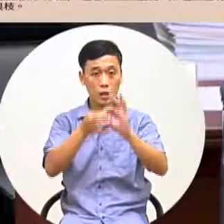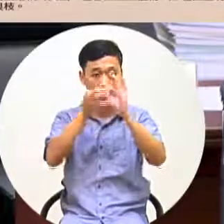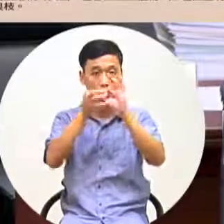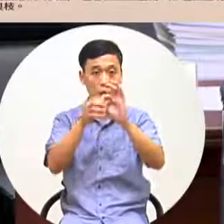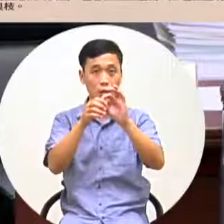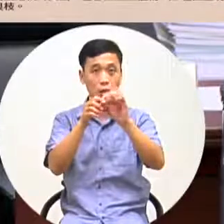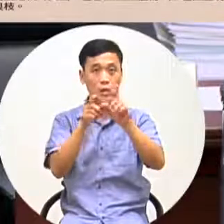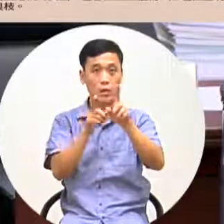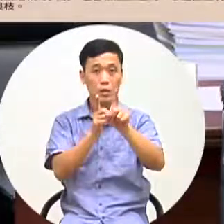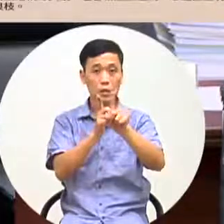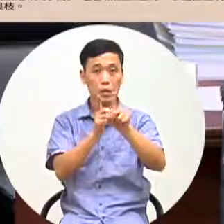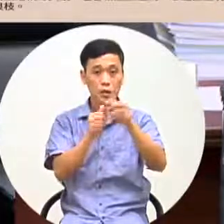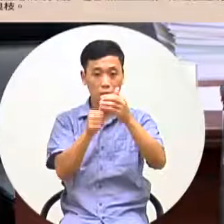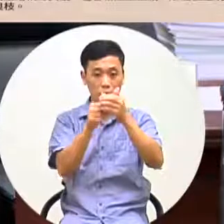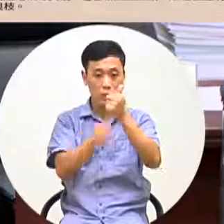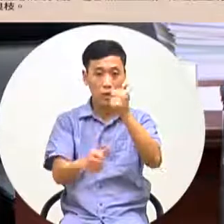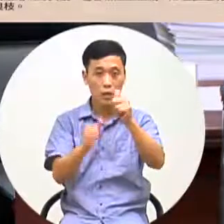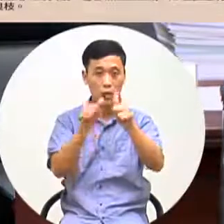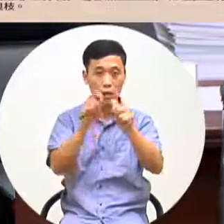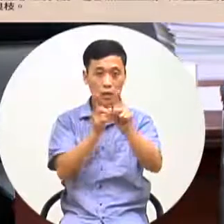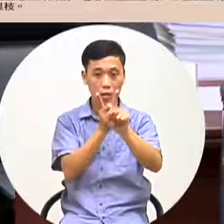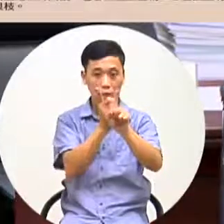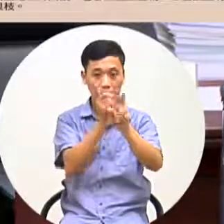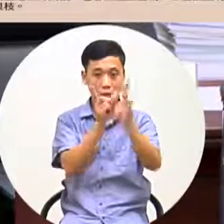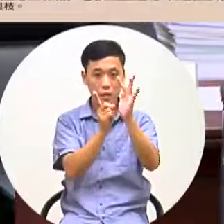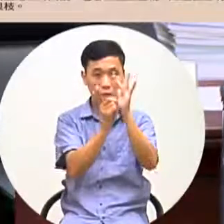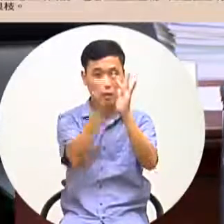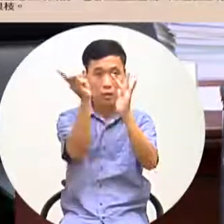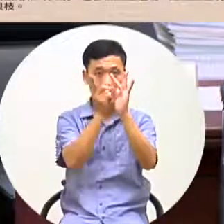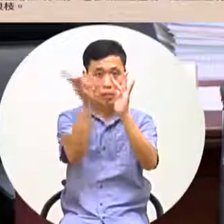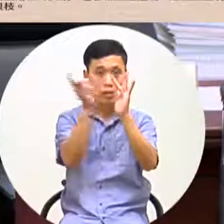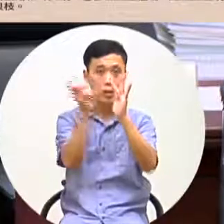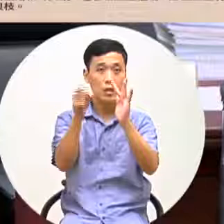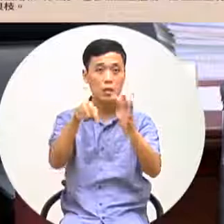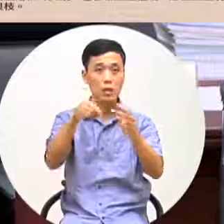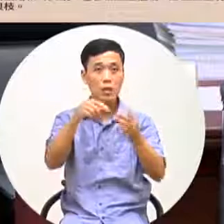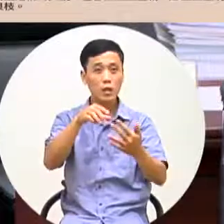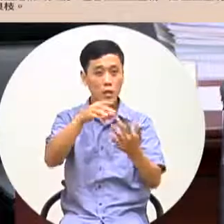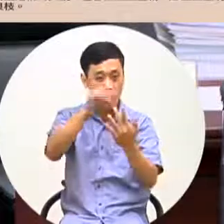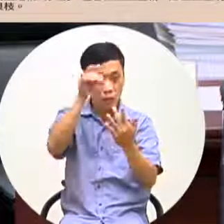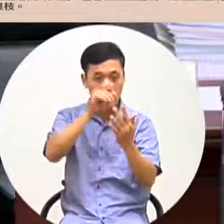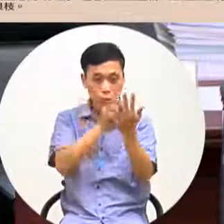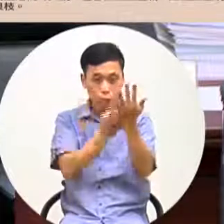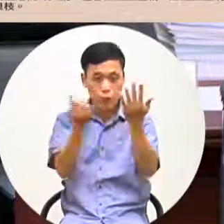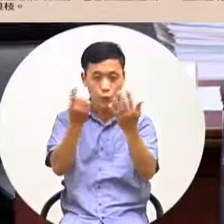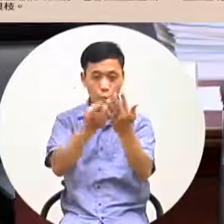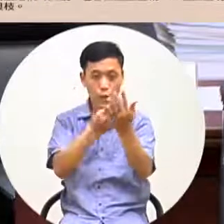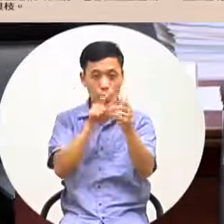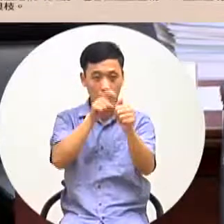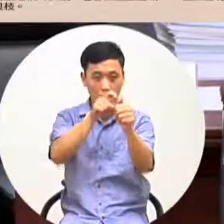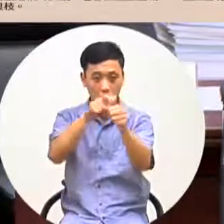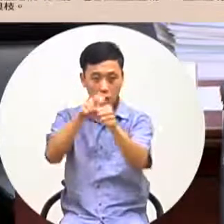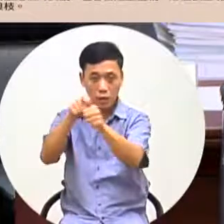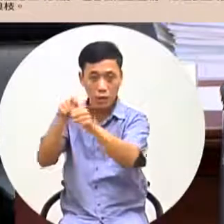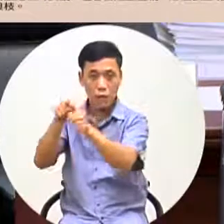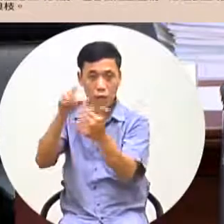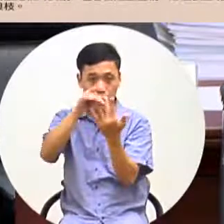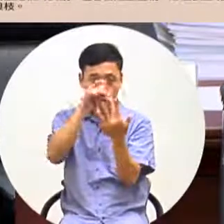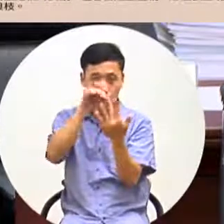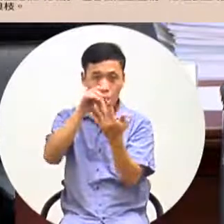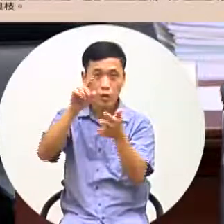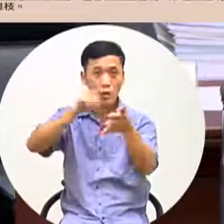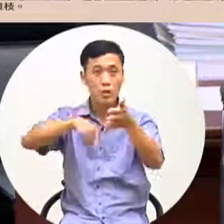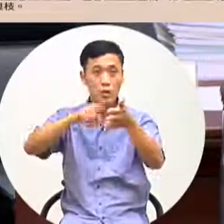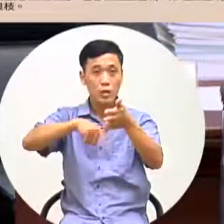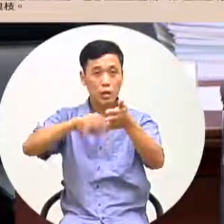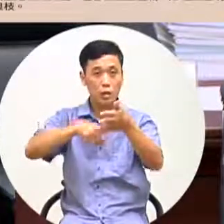面调出最简单的题目，都、就是一般的题目给你们做这个作答啦，所以我们可以